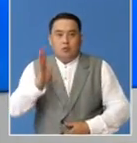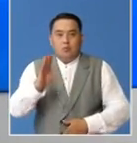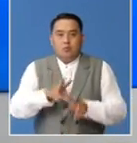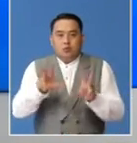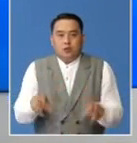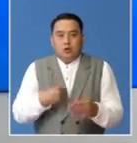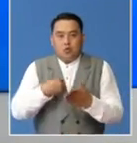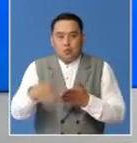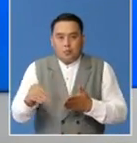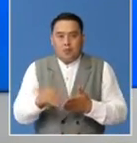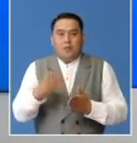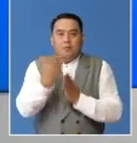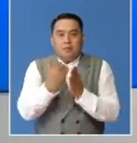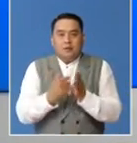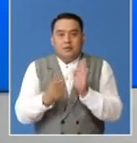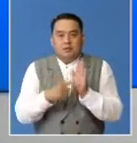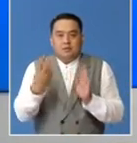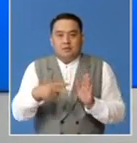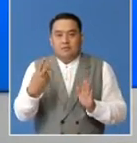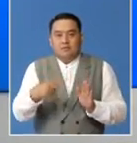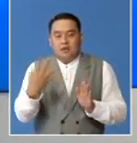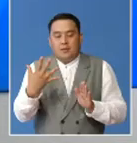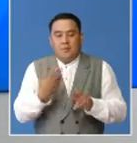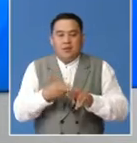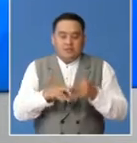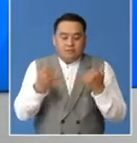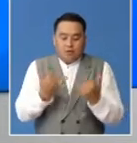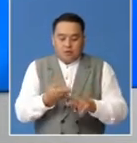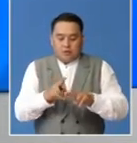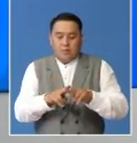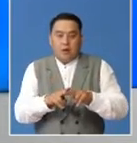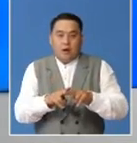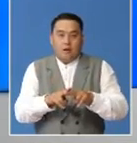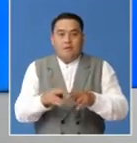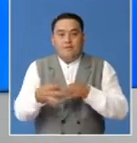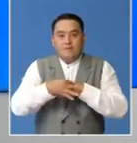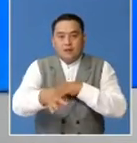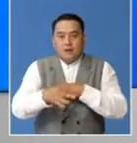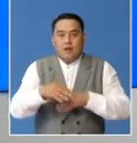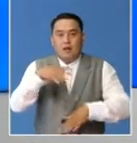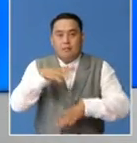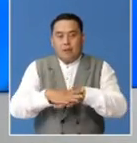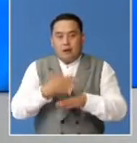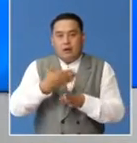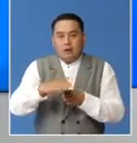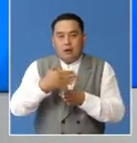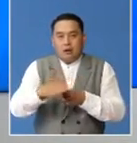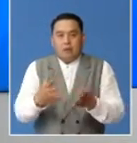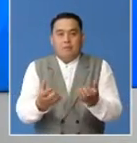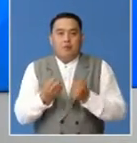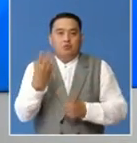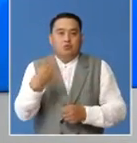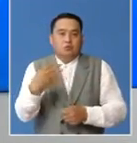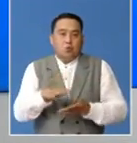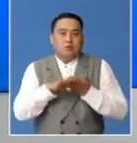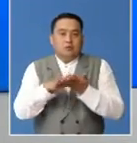шанс приобрести жилье по программе 7-20-25. На сегодня, по данным регионального филиала Банк-Центр-Кредит, уже принято 40 заявок